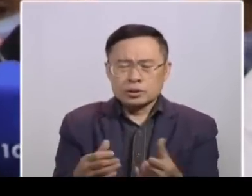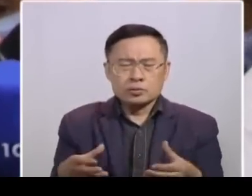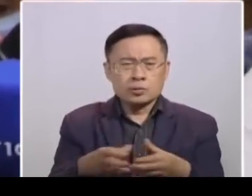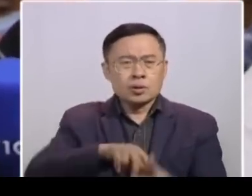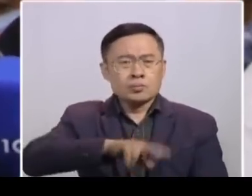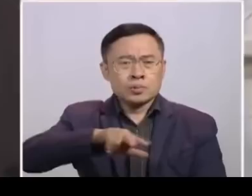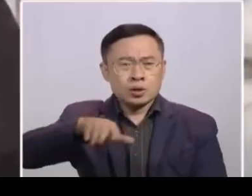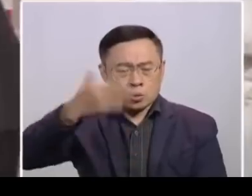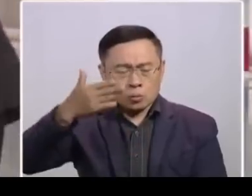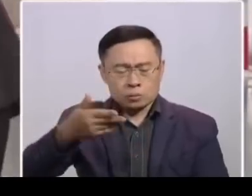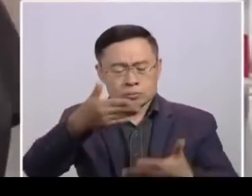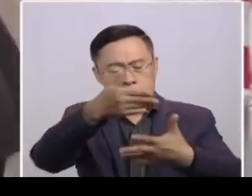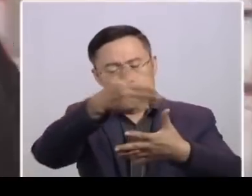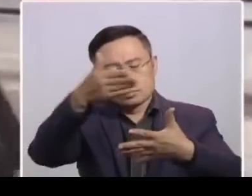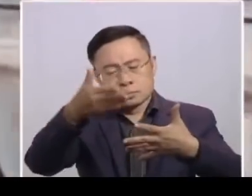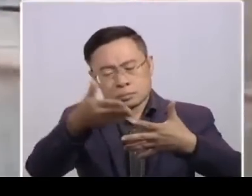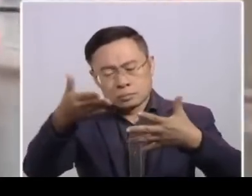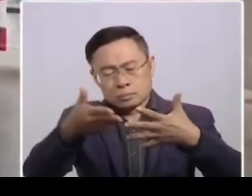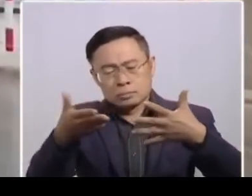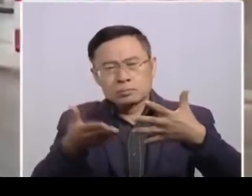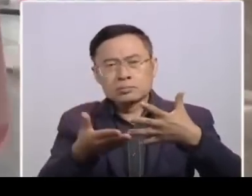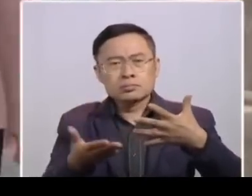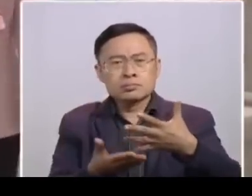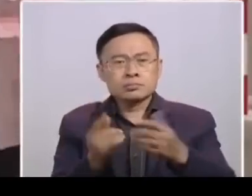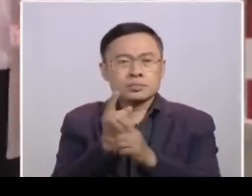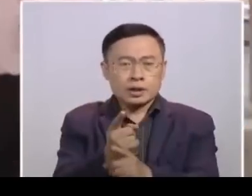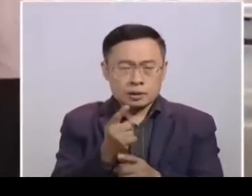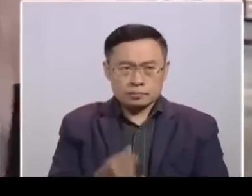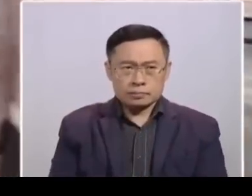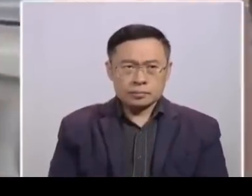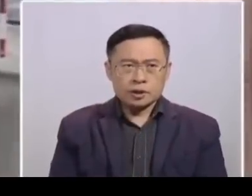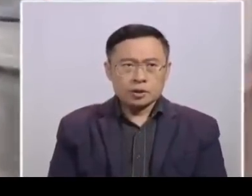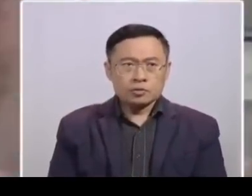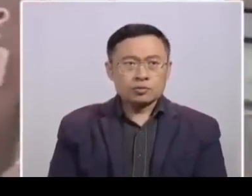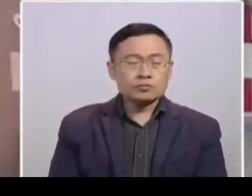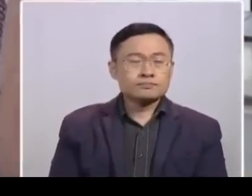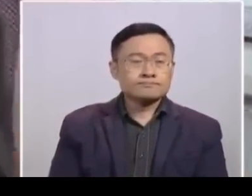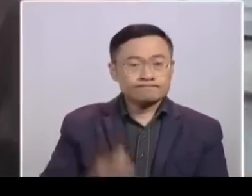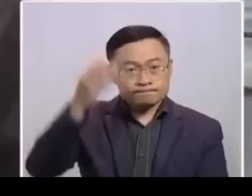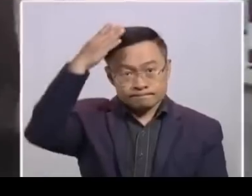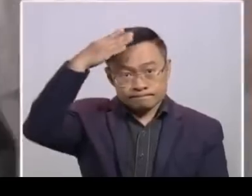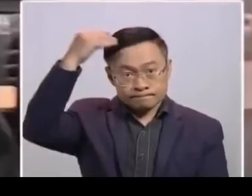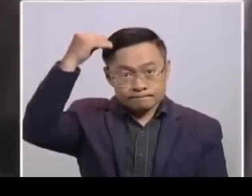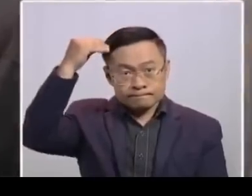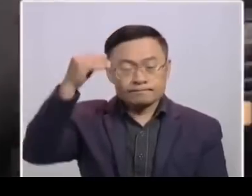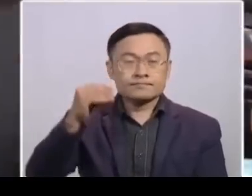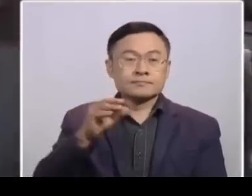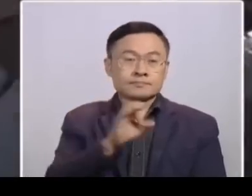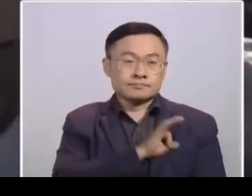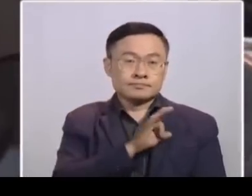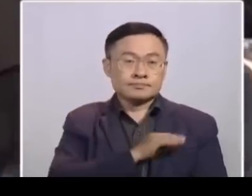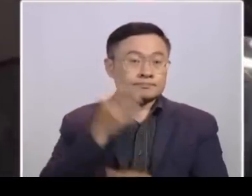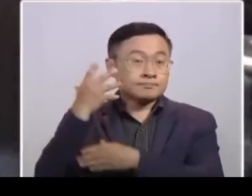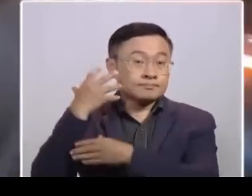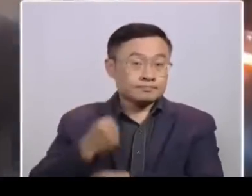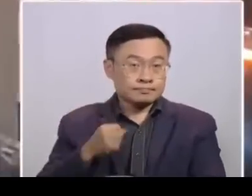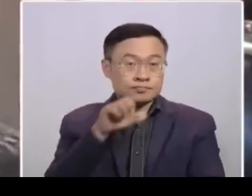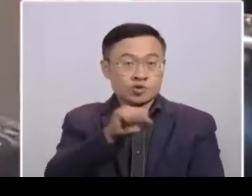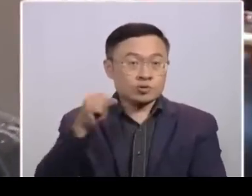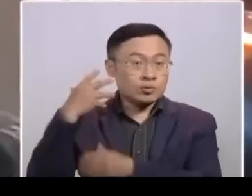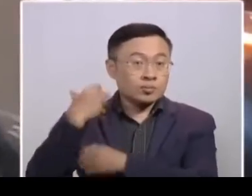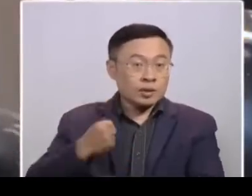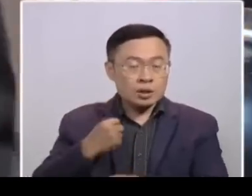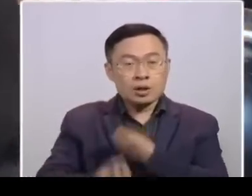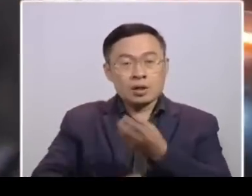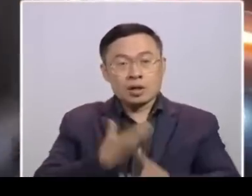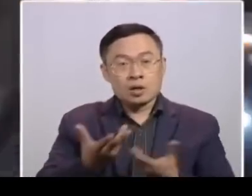ไว ้มีความเห็นจากทางคุณชวนหลีกภัยส.ส.พรรคประชาธิปัตย์ในฐานะอดีตประธานสภานะคะบอกว่าขอ